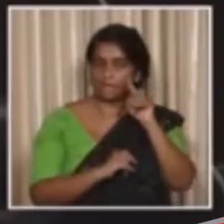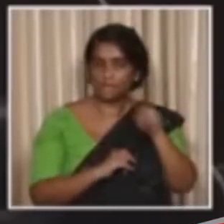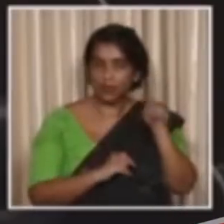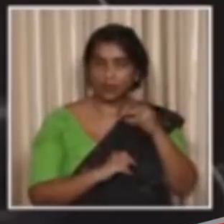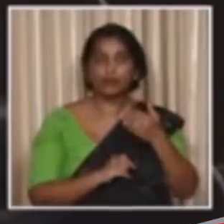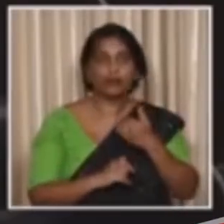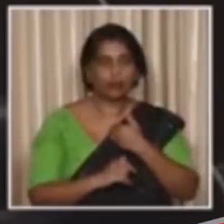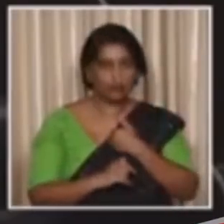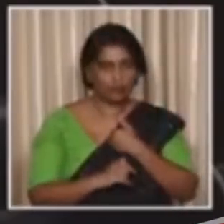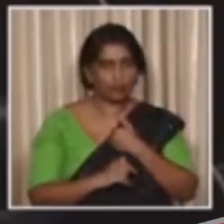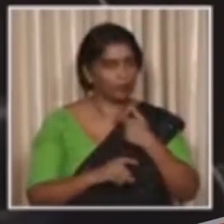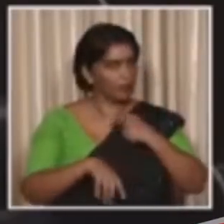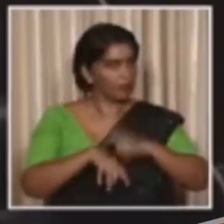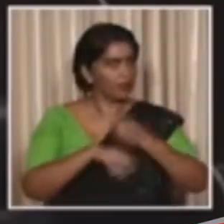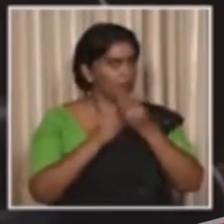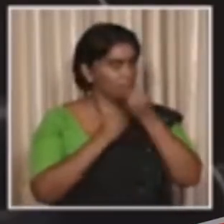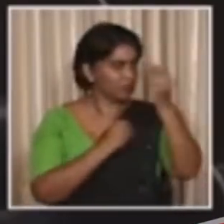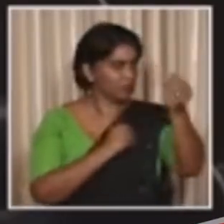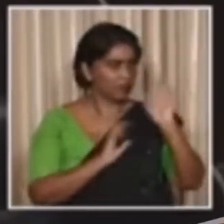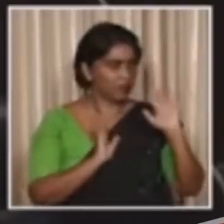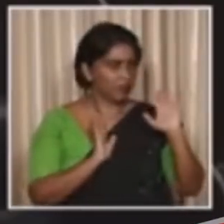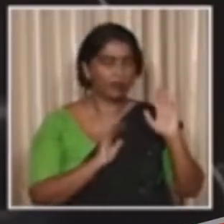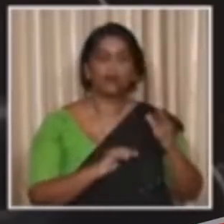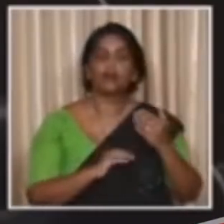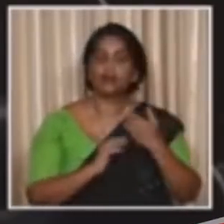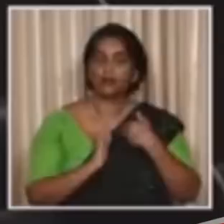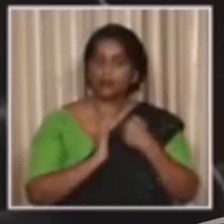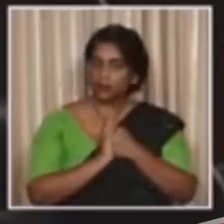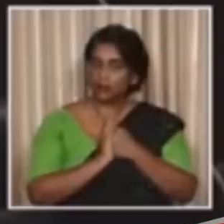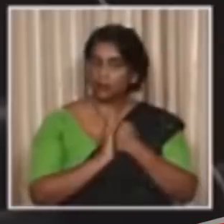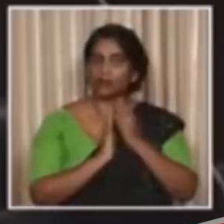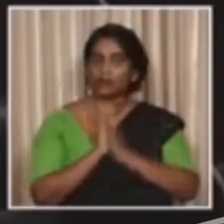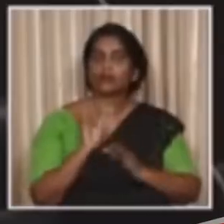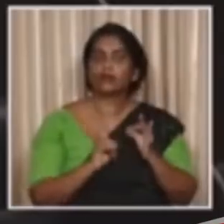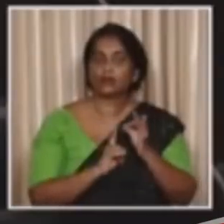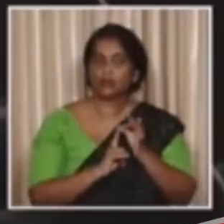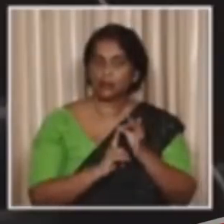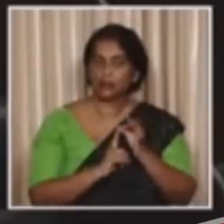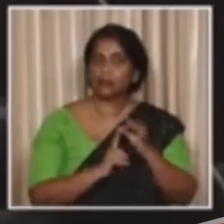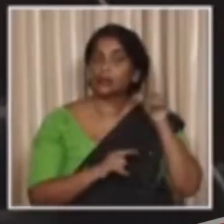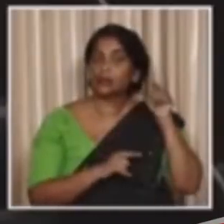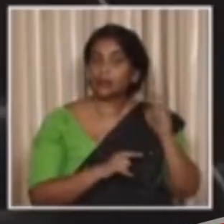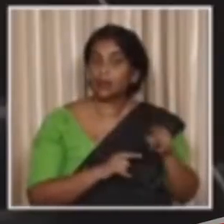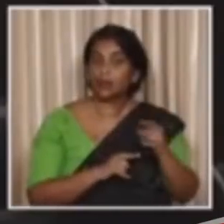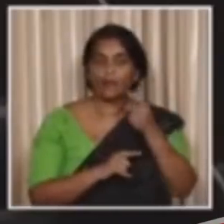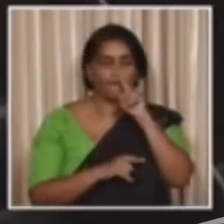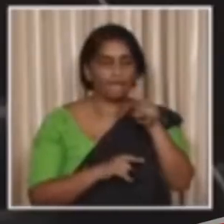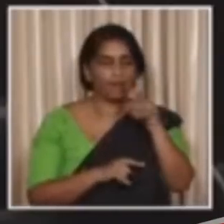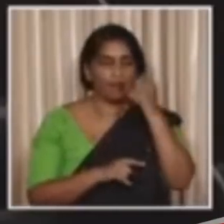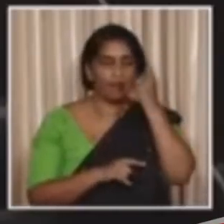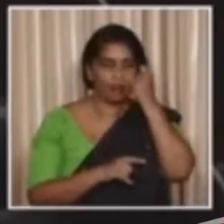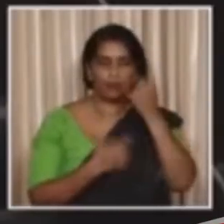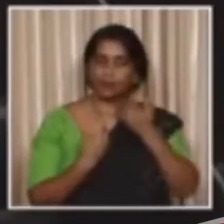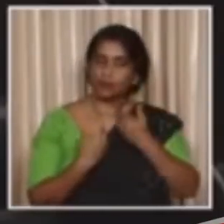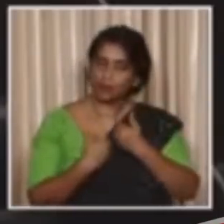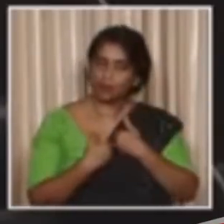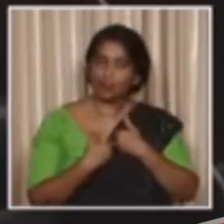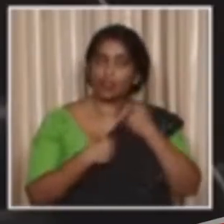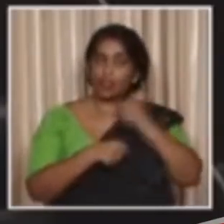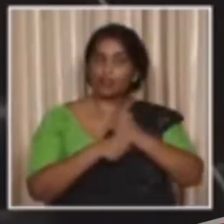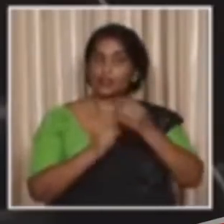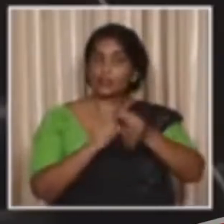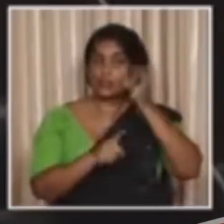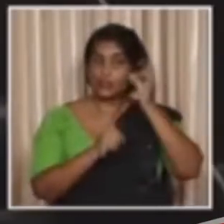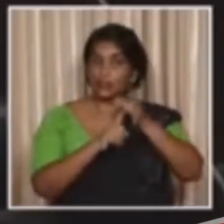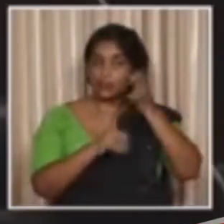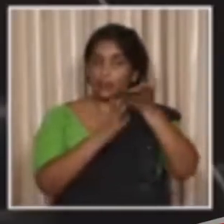මම කරුණාකරලා මගේ වෙලාව දෙන්න ඒ නිසා ගරු මුලසනාරුඩ මන්ත්‍රීතුමනි මෙතන තියෙන්නේ වැරදි තර්කයක් මට ඕන නම් ඔය ආණ්ඩුවේ සභාපති